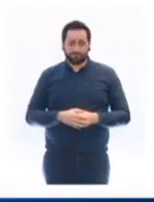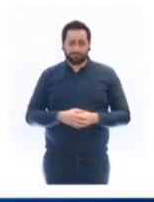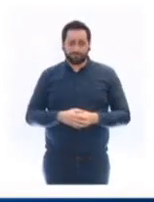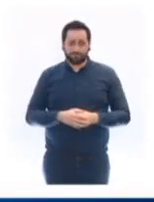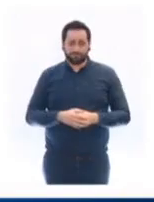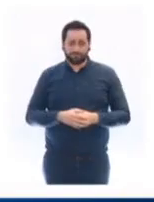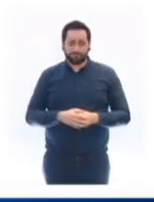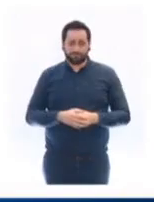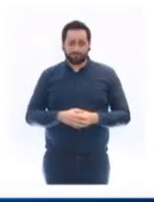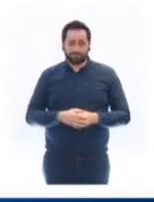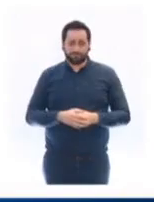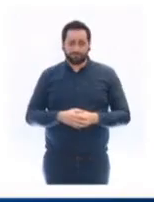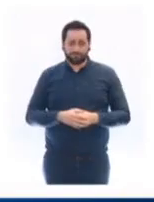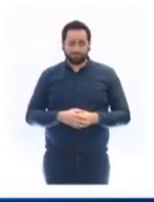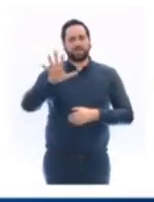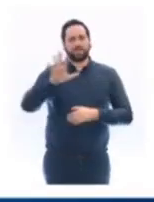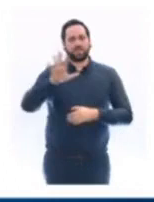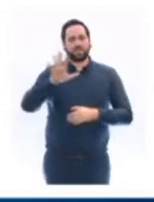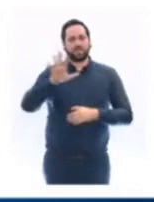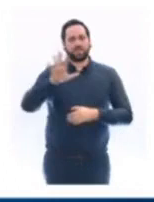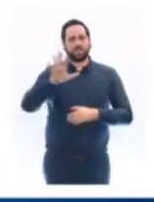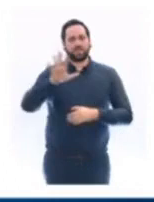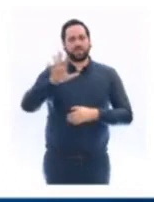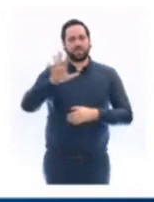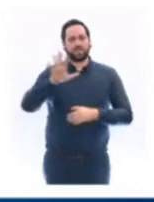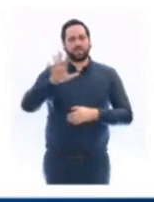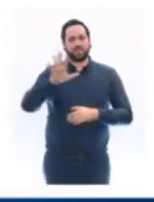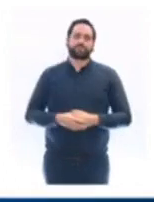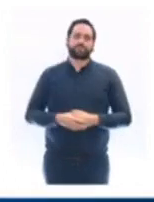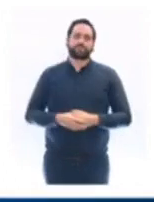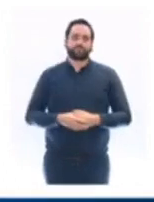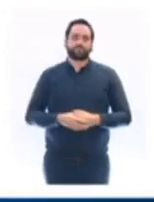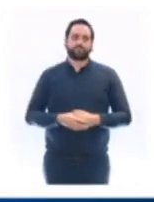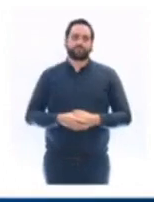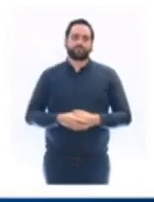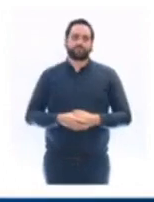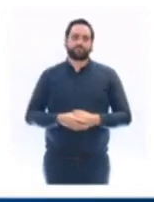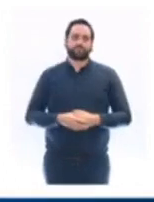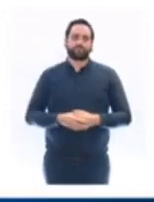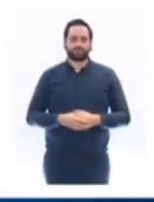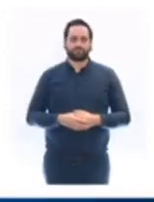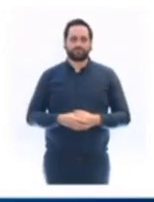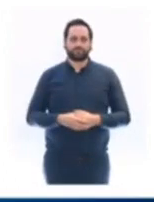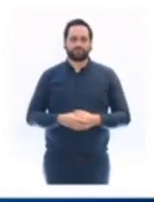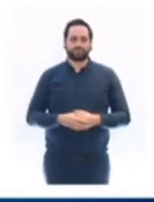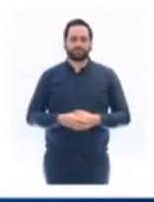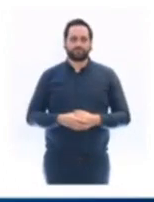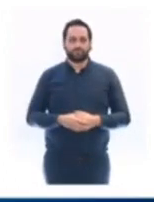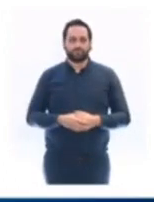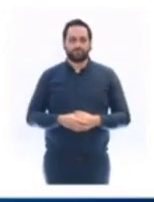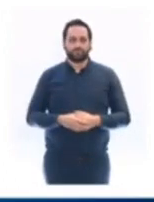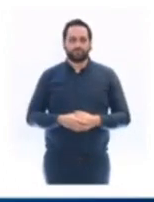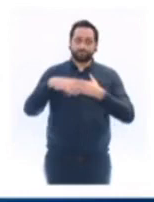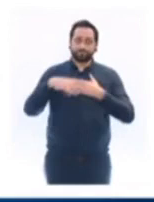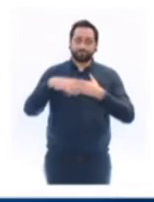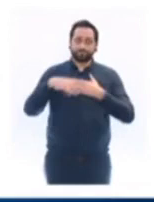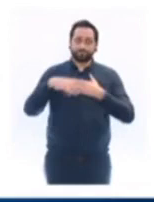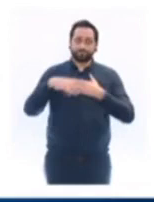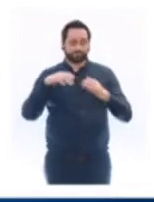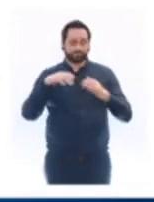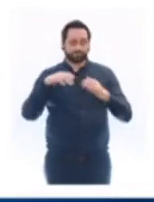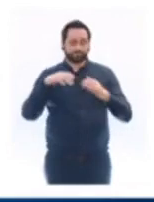confinement et si vous ne pouvez pas présenter de justificatif alors que vous êtes contrôlé en dehors de votre